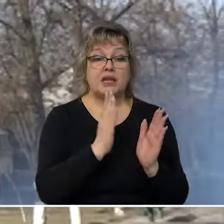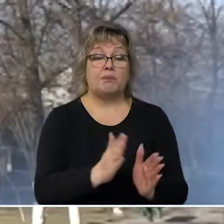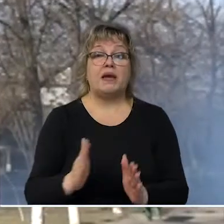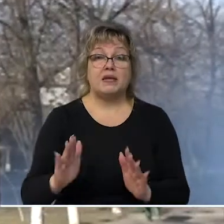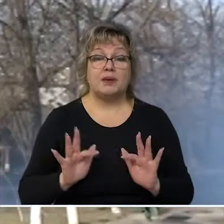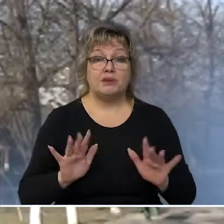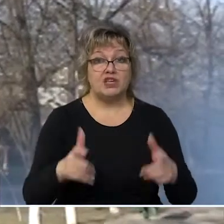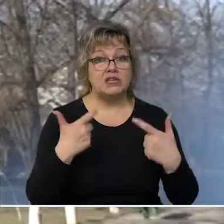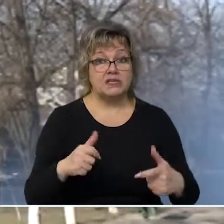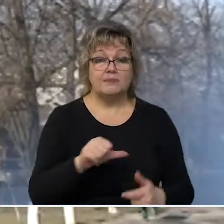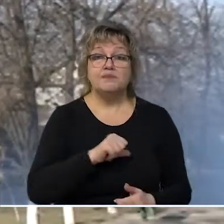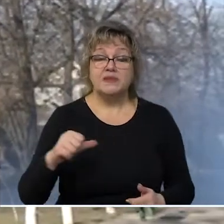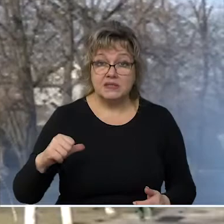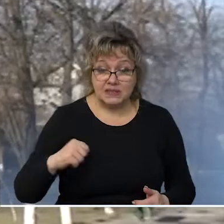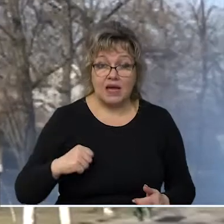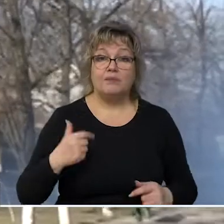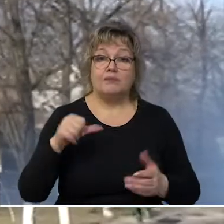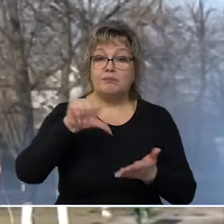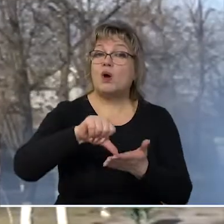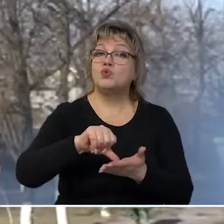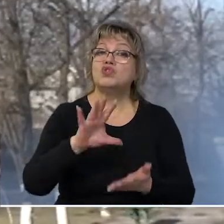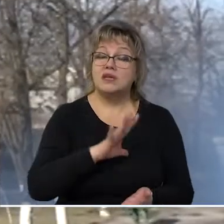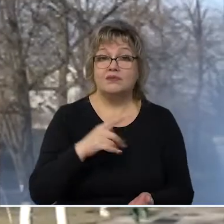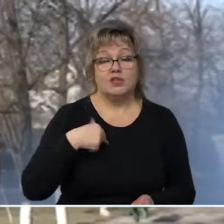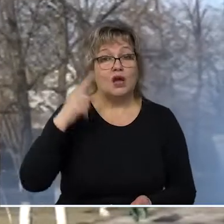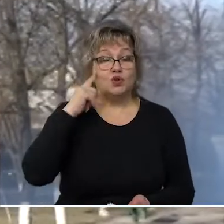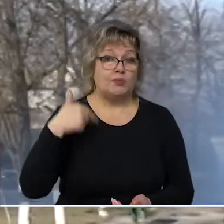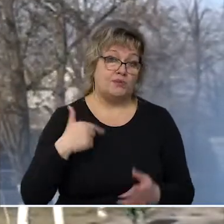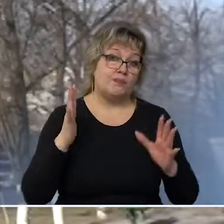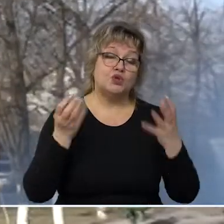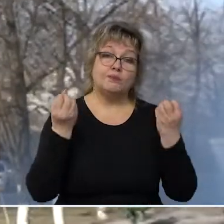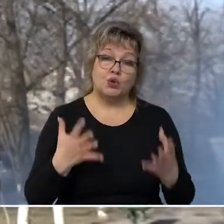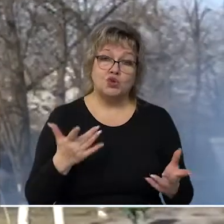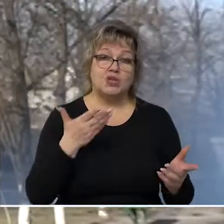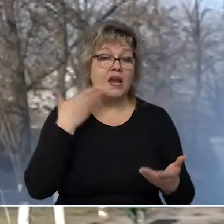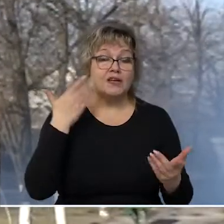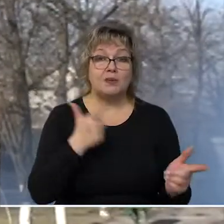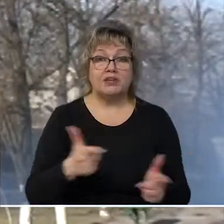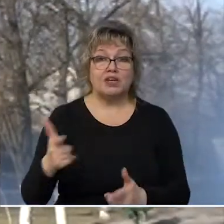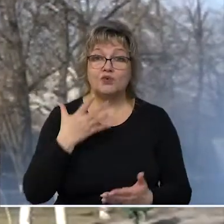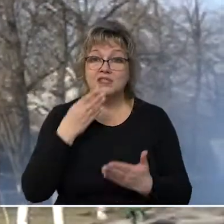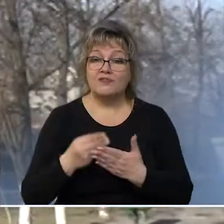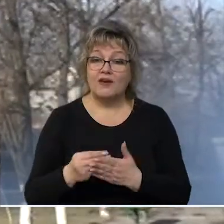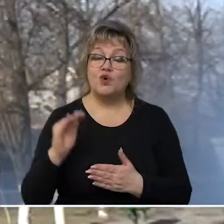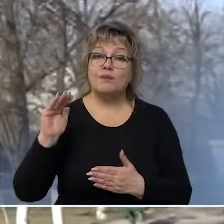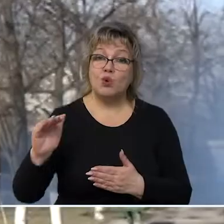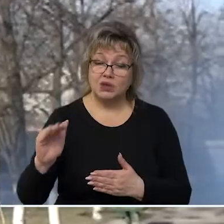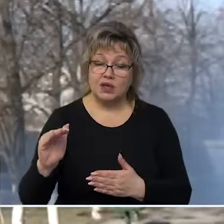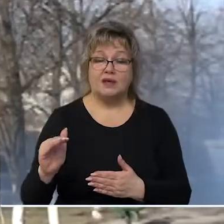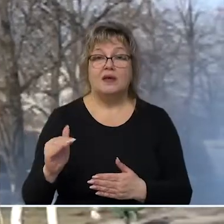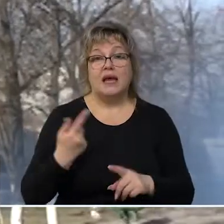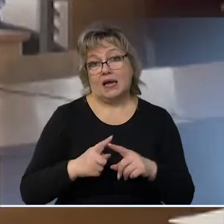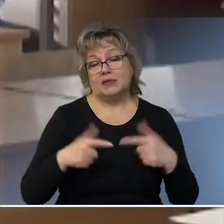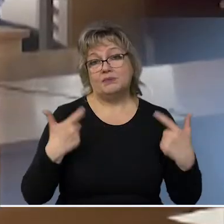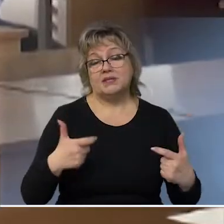порядок проведения экзамена, сам на этом экзамене поучаствовал. Я думаю, мне будет проще и легче подготовиться у ребенка уже морально к этому